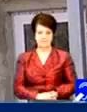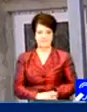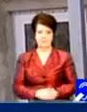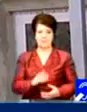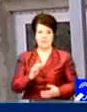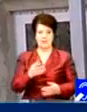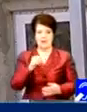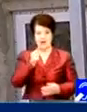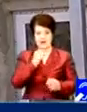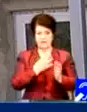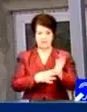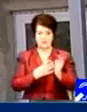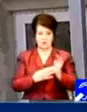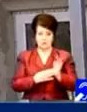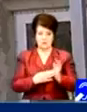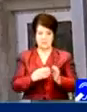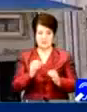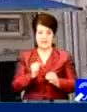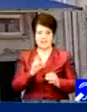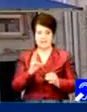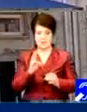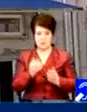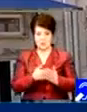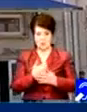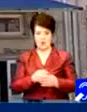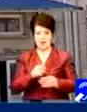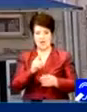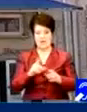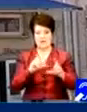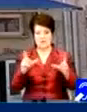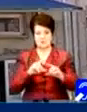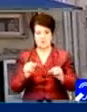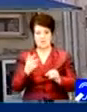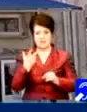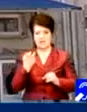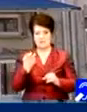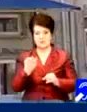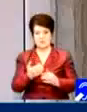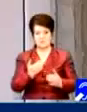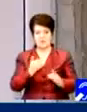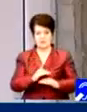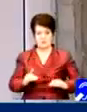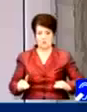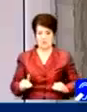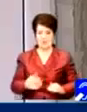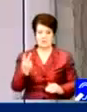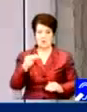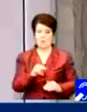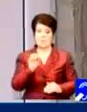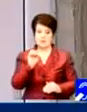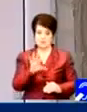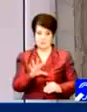Închisă în anii 90, grădinița din Geamăna, Anenii Noi, ajunsese o ruină, deși în sat sunt peste 300 de preșcolari. Adică până în